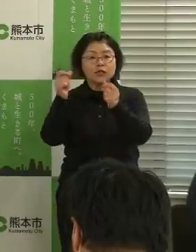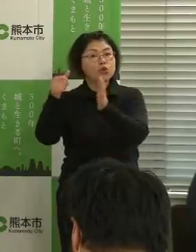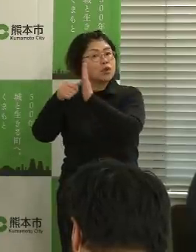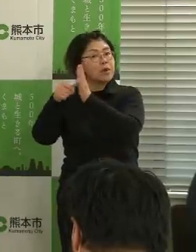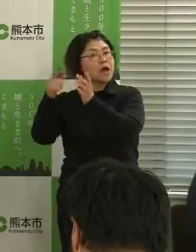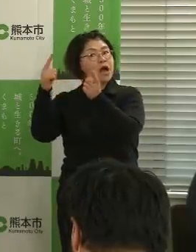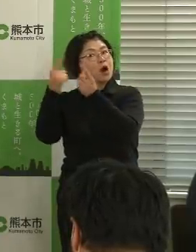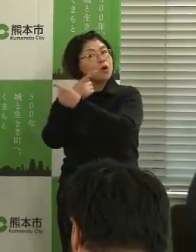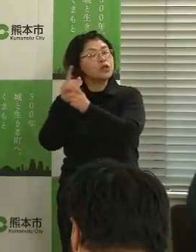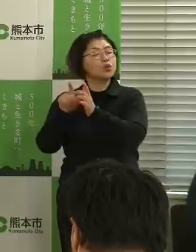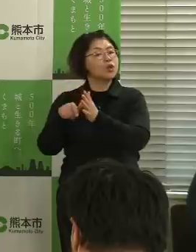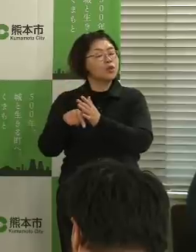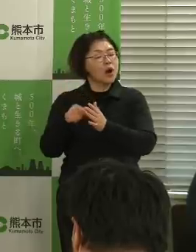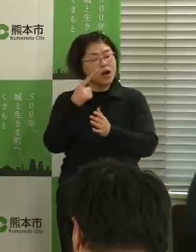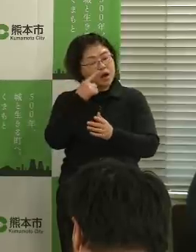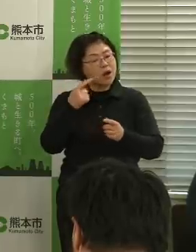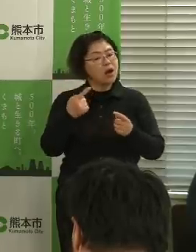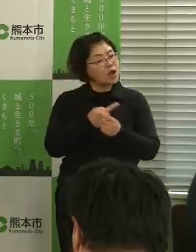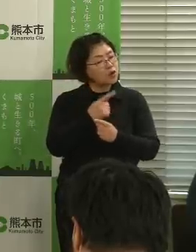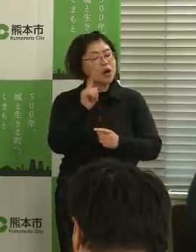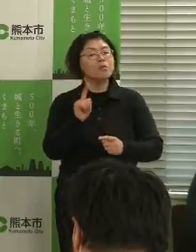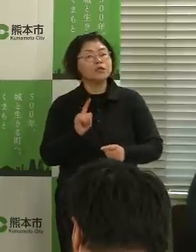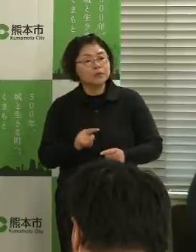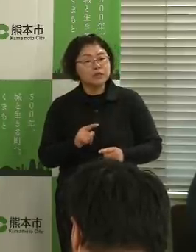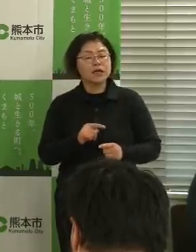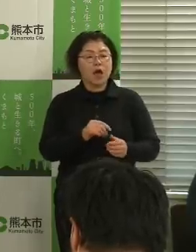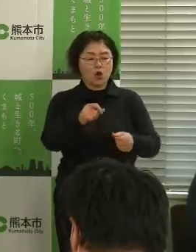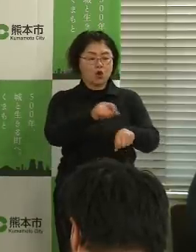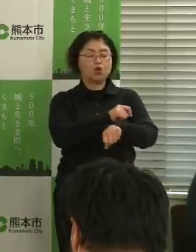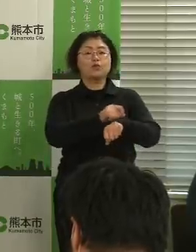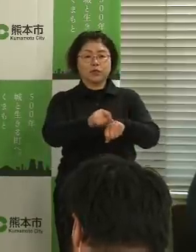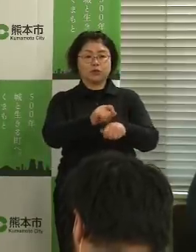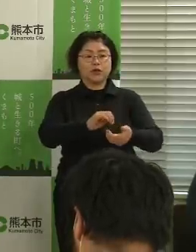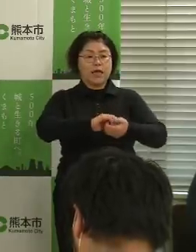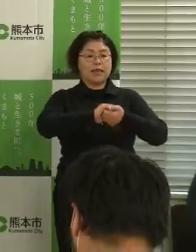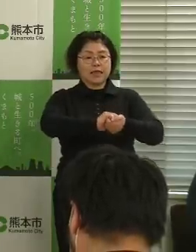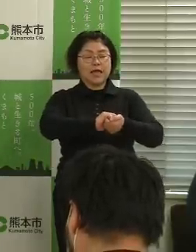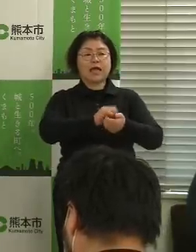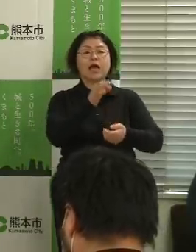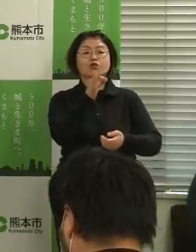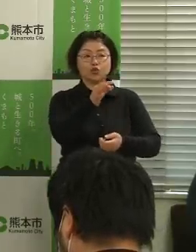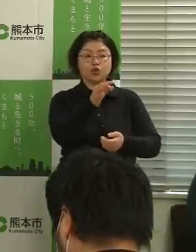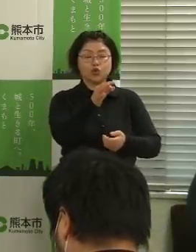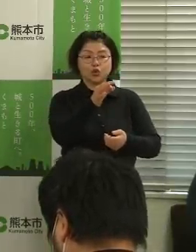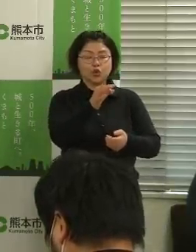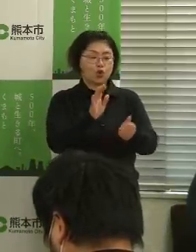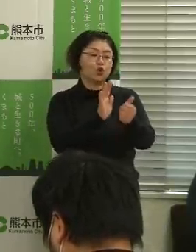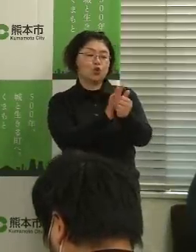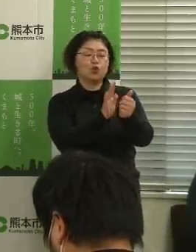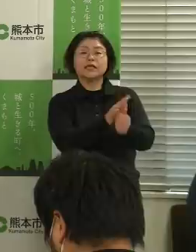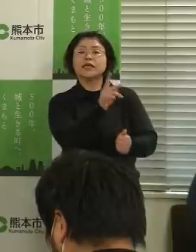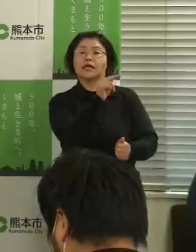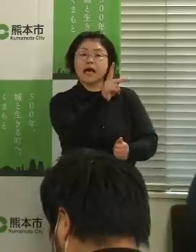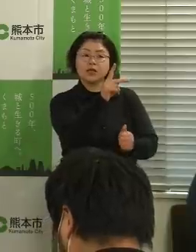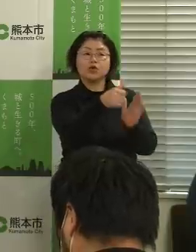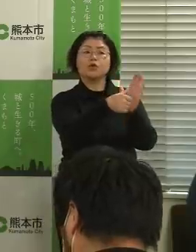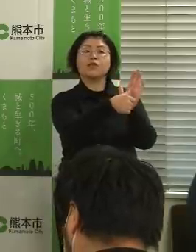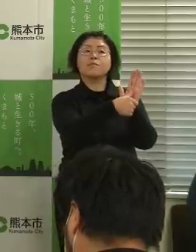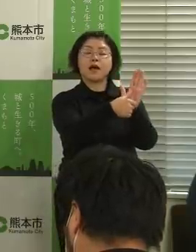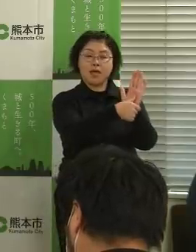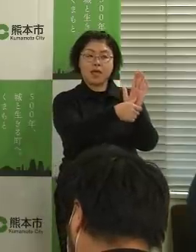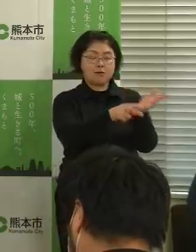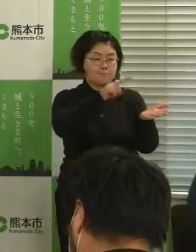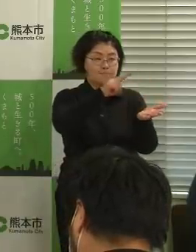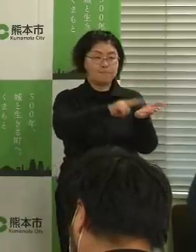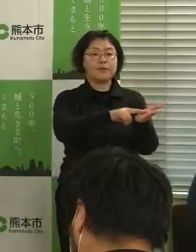は変わりますが、まあ、ほぼ変わらないと思いますので、特別定額給付金課と現時点でして、人事の事